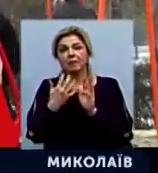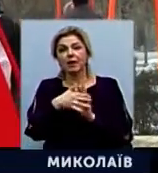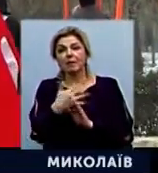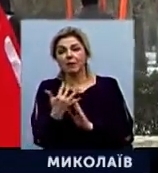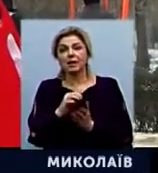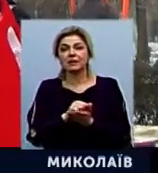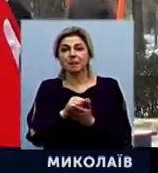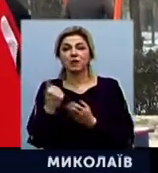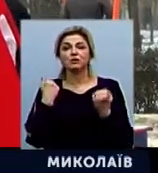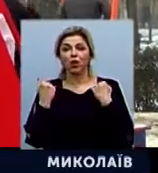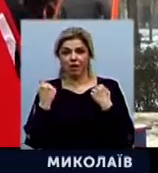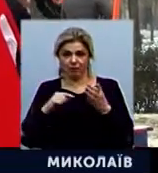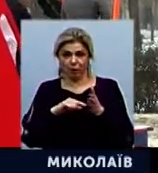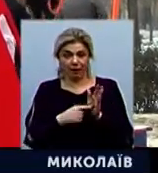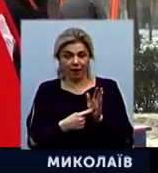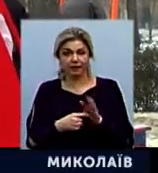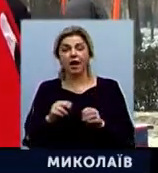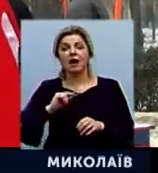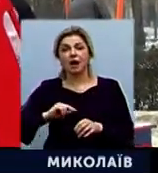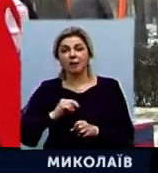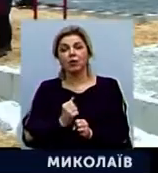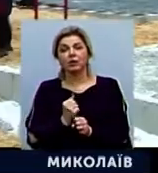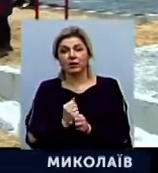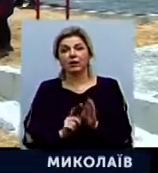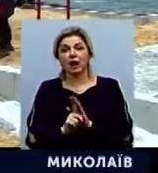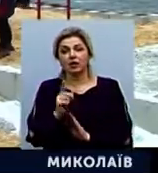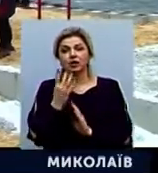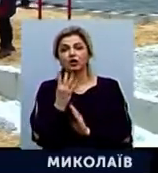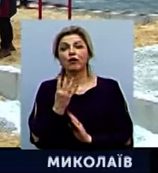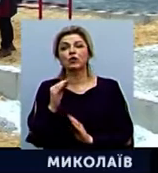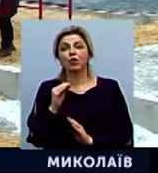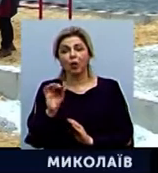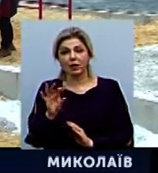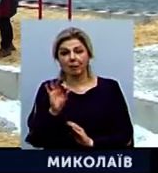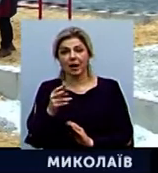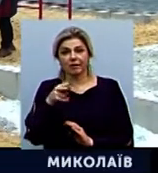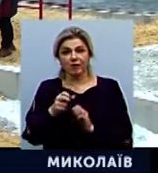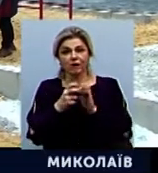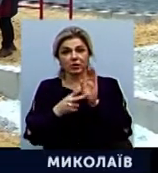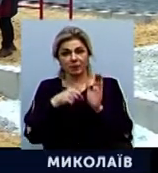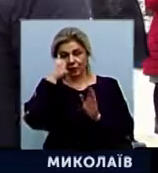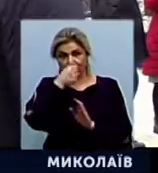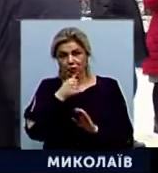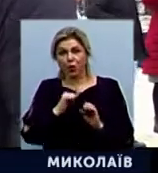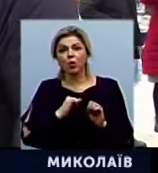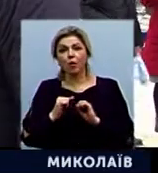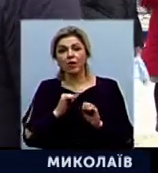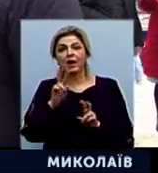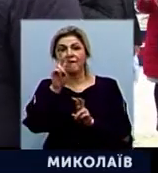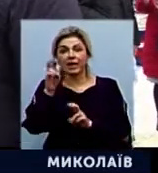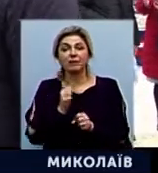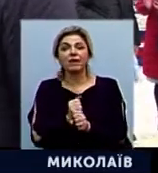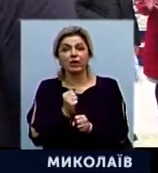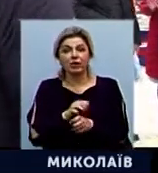755 займають спортивні об'єкти. Роботи розпочали 4 жовтня 2018 року. Керівник підряду організації Олексій Юхно